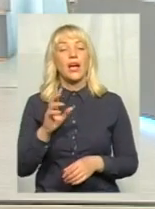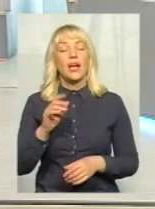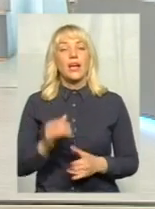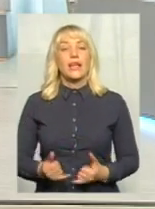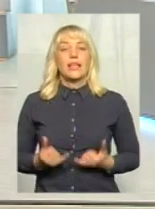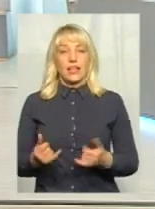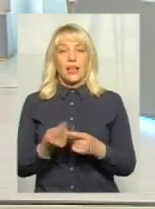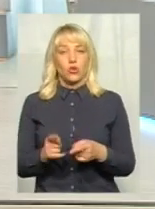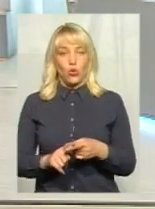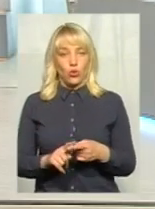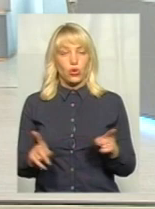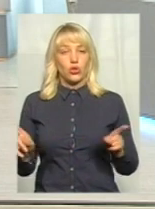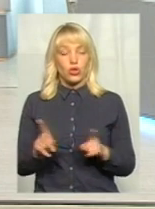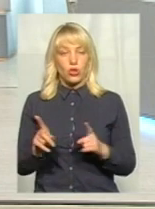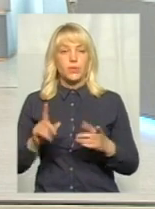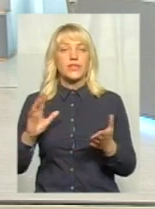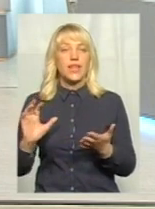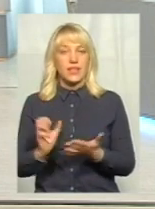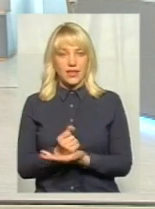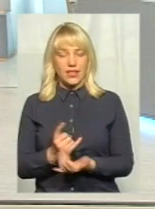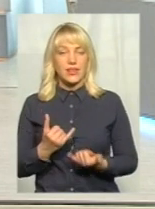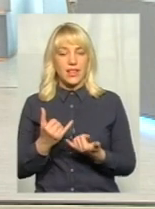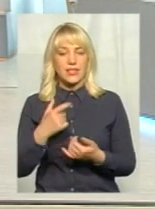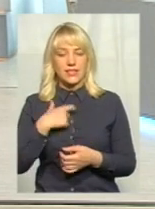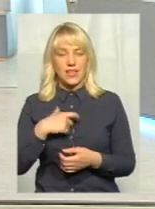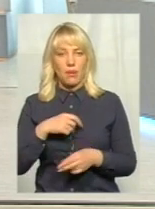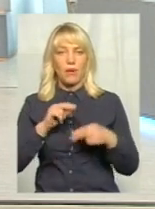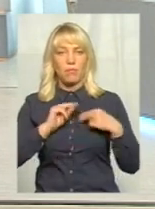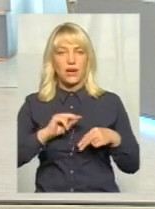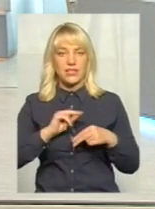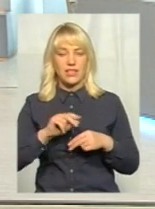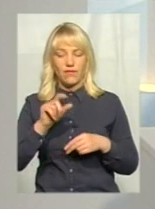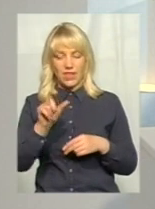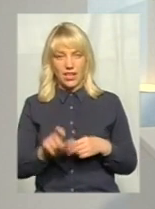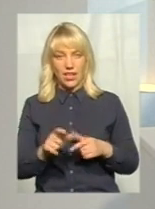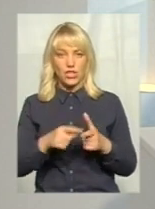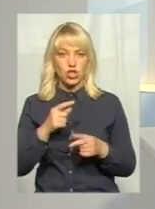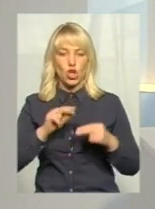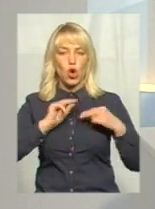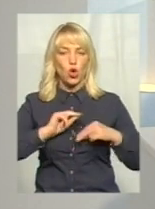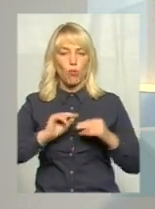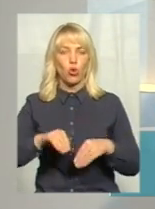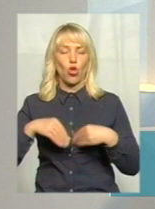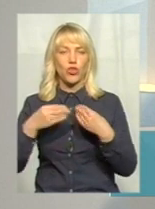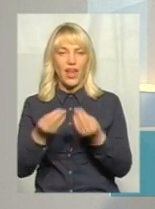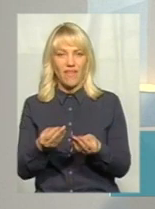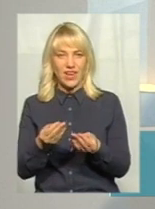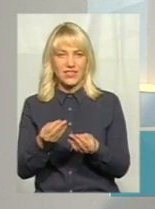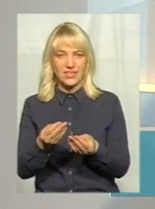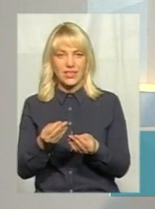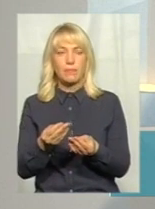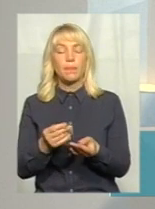того, щоб знайти для себе працівника, чи роботодавець йде от все ж таки